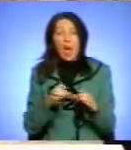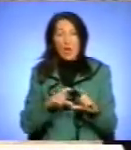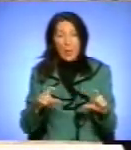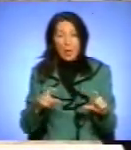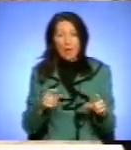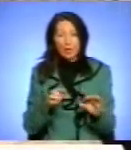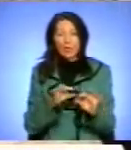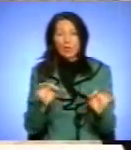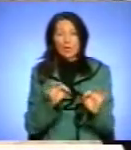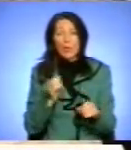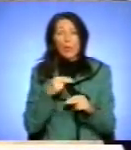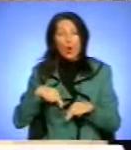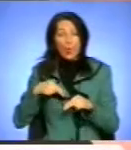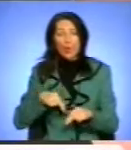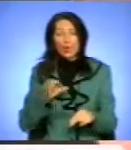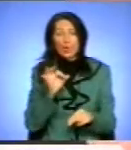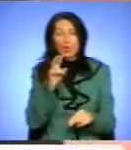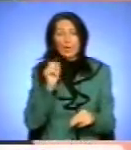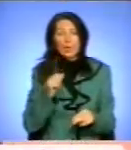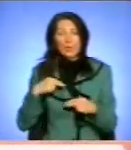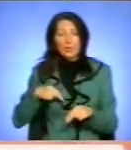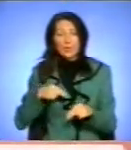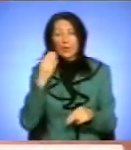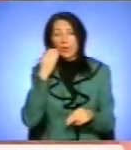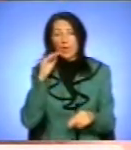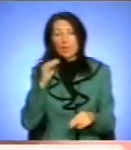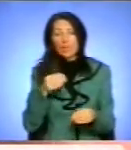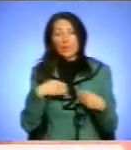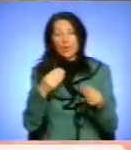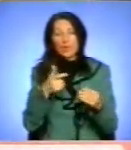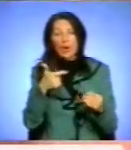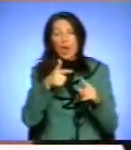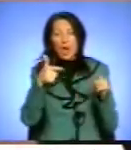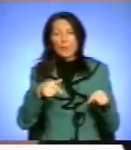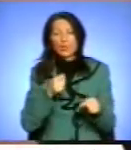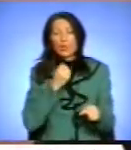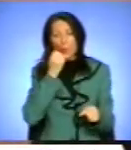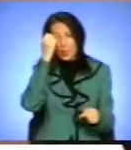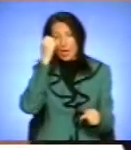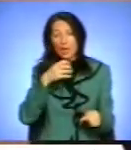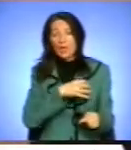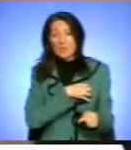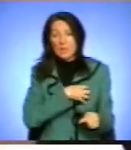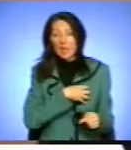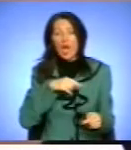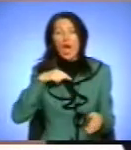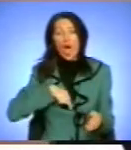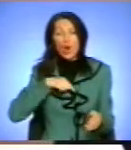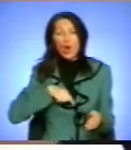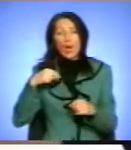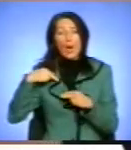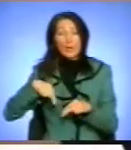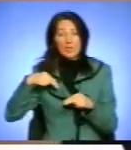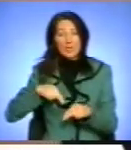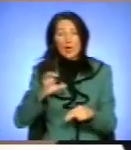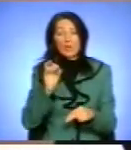соціальних працівників. Найкращим вручив почесні грамоти, подяки, а також нагрудні знаки. Роль працівника соціальної сфери у тому, щоб